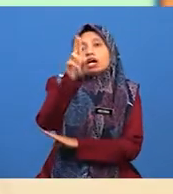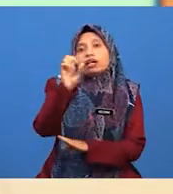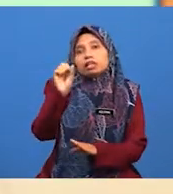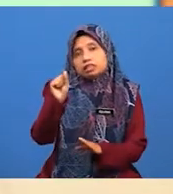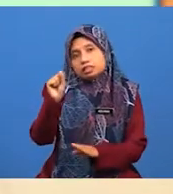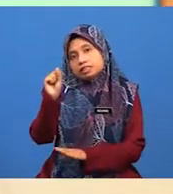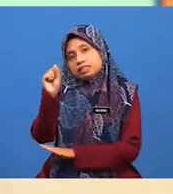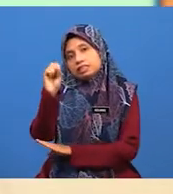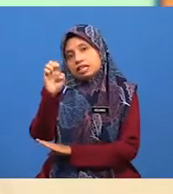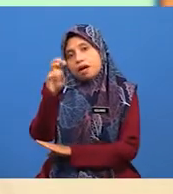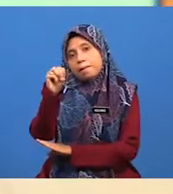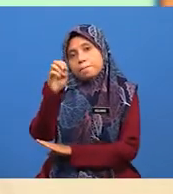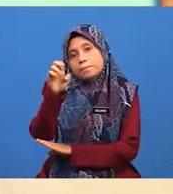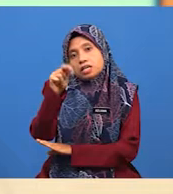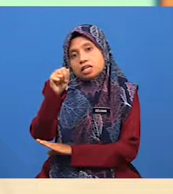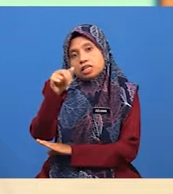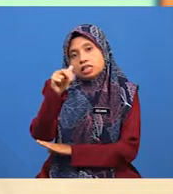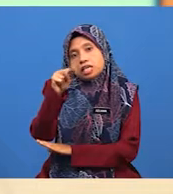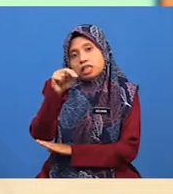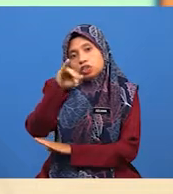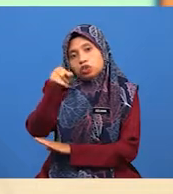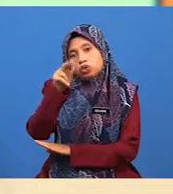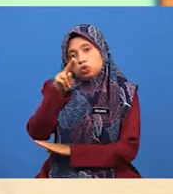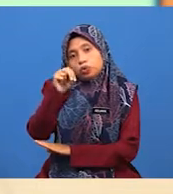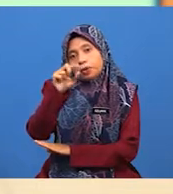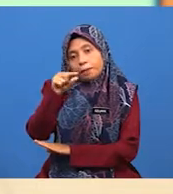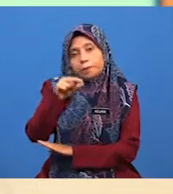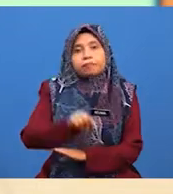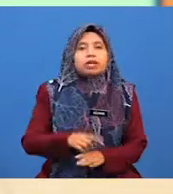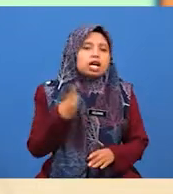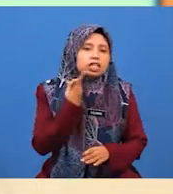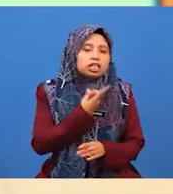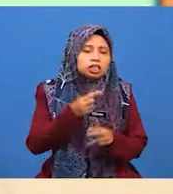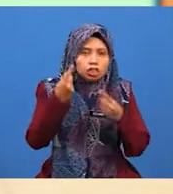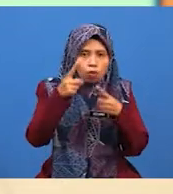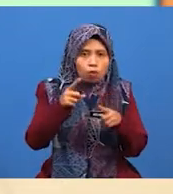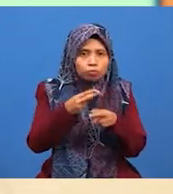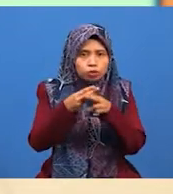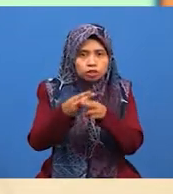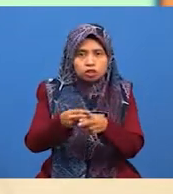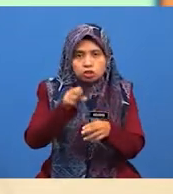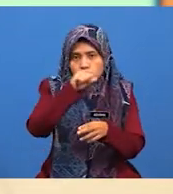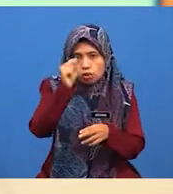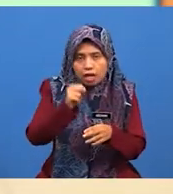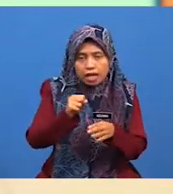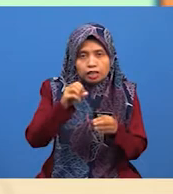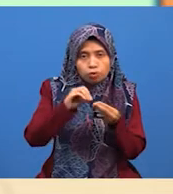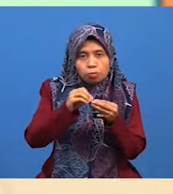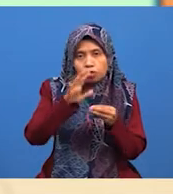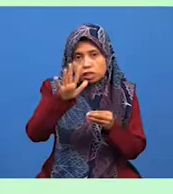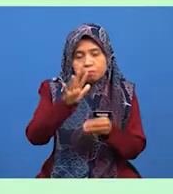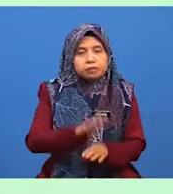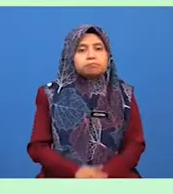Baiklah, murid-murid sekalian, kita cuba pula untuk menjawab soalan yang kelima.